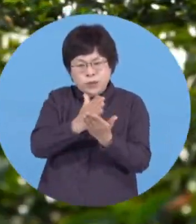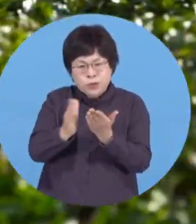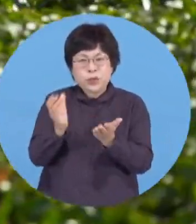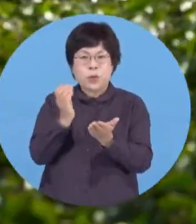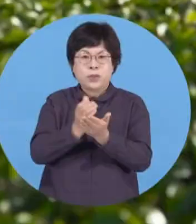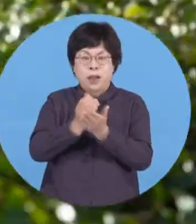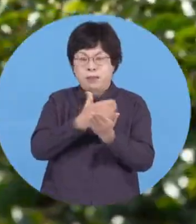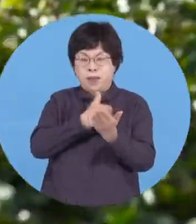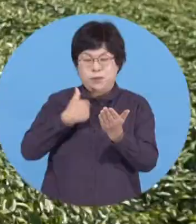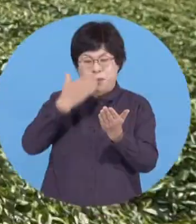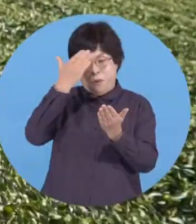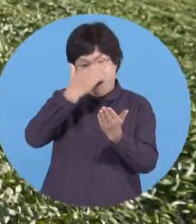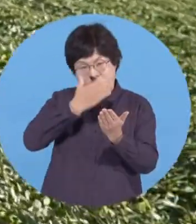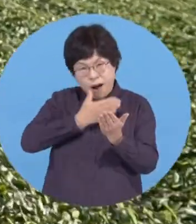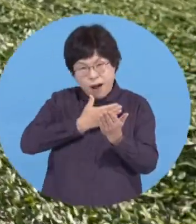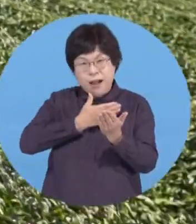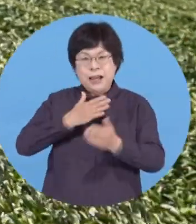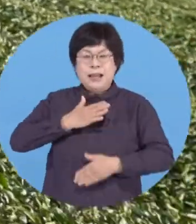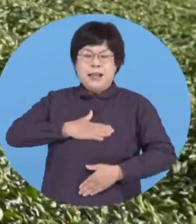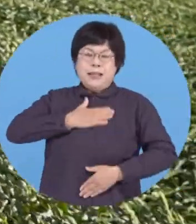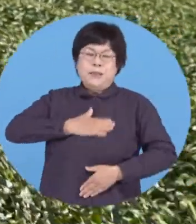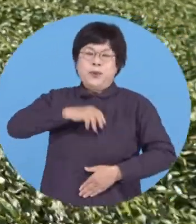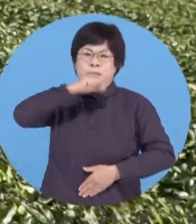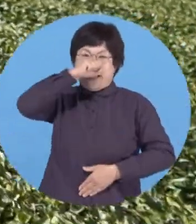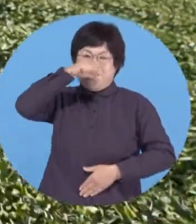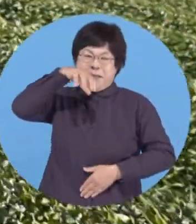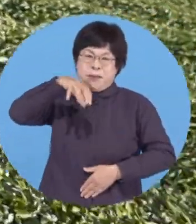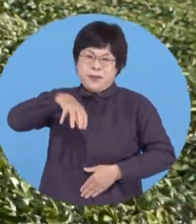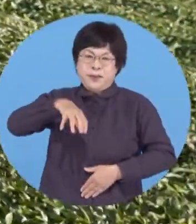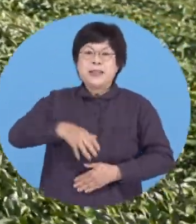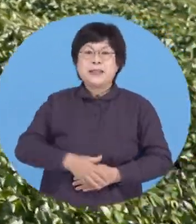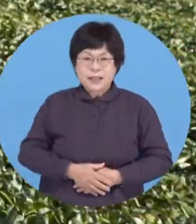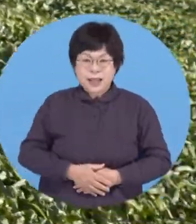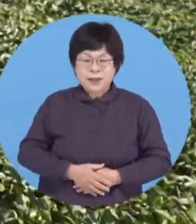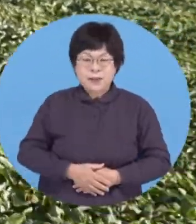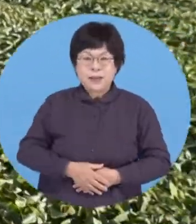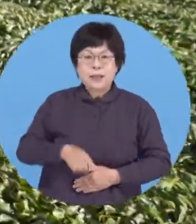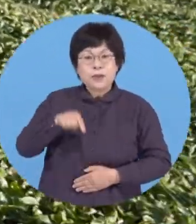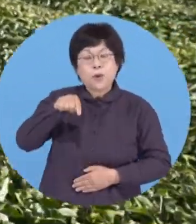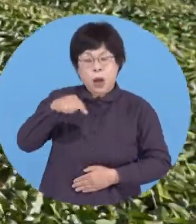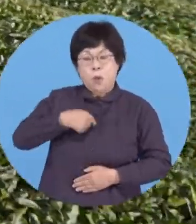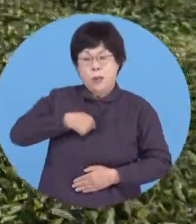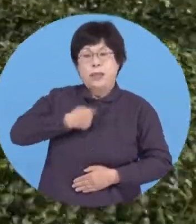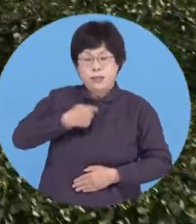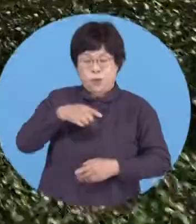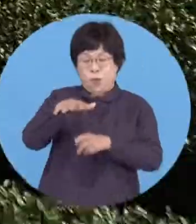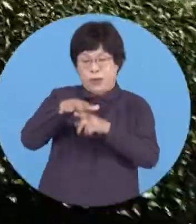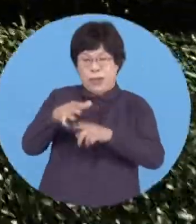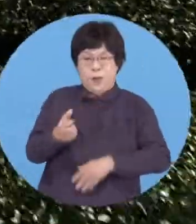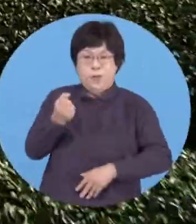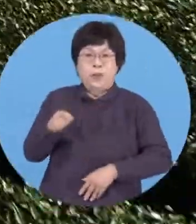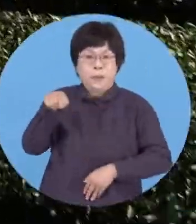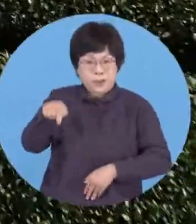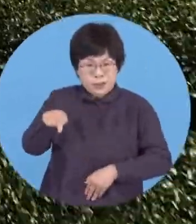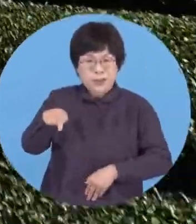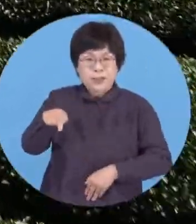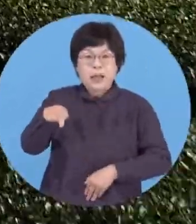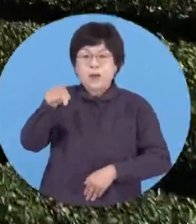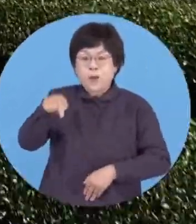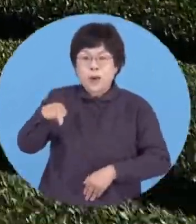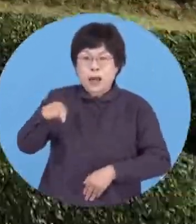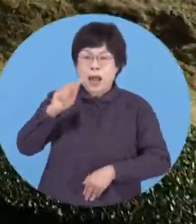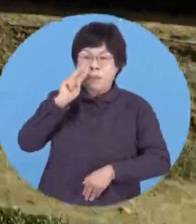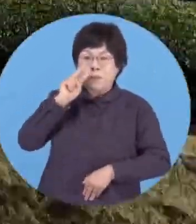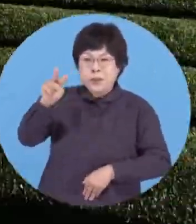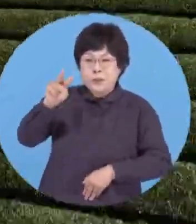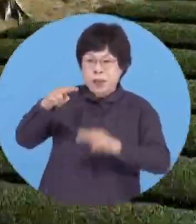が、あちらもすごく気持ちのいい場所でしたね。 あそこが私の茶畑で一番大きい畑なんですけど、あそこから見る富士山も綺麗なん